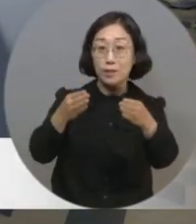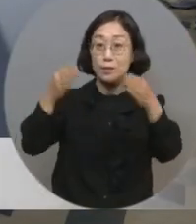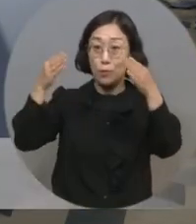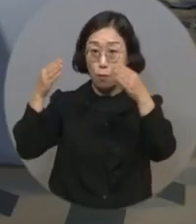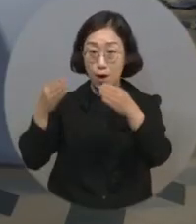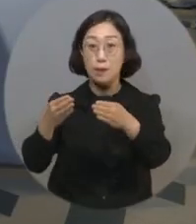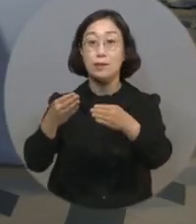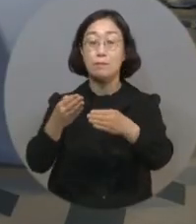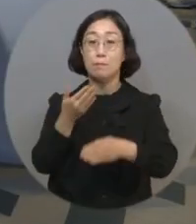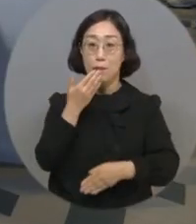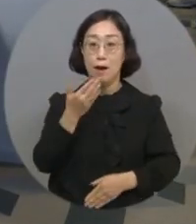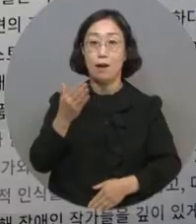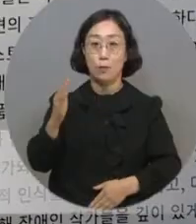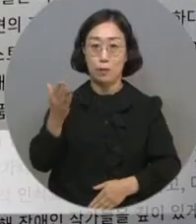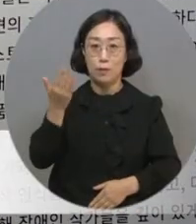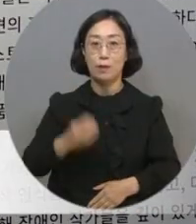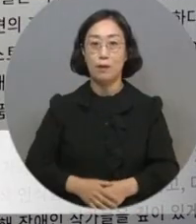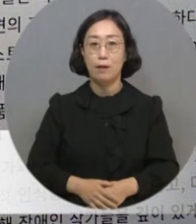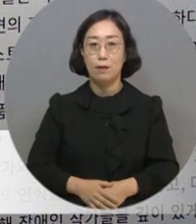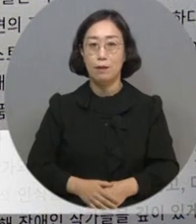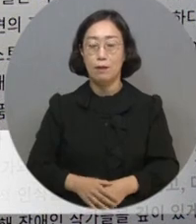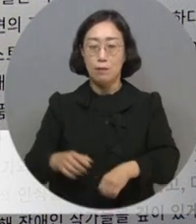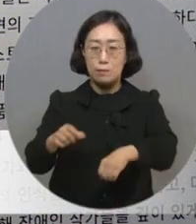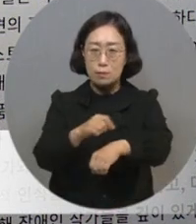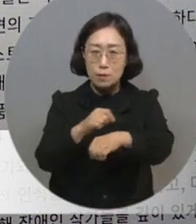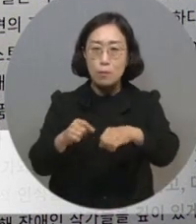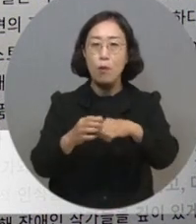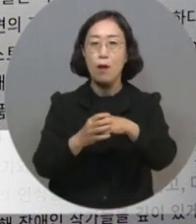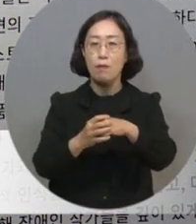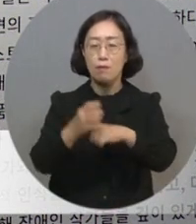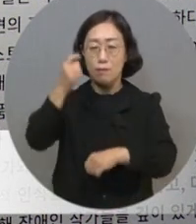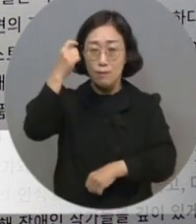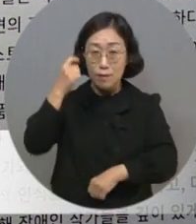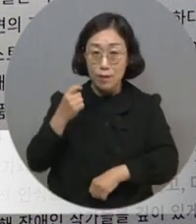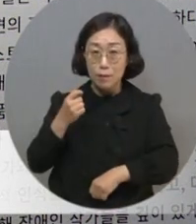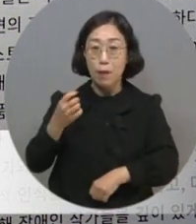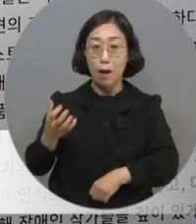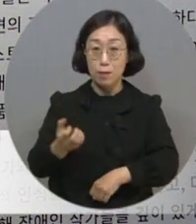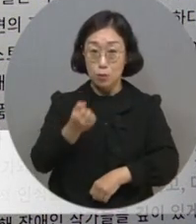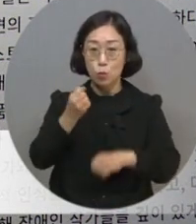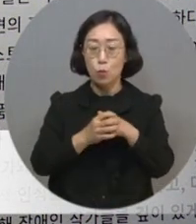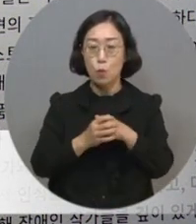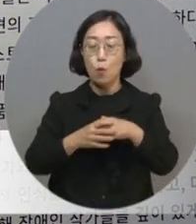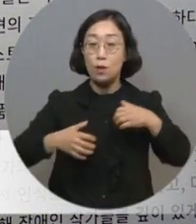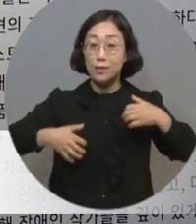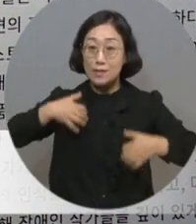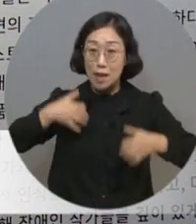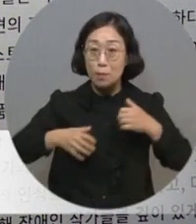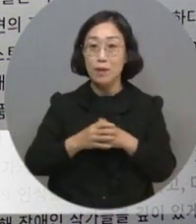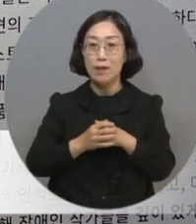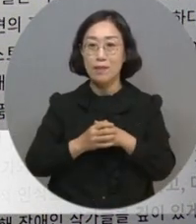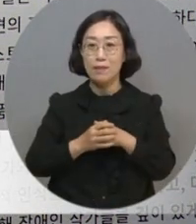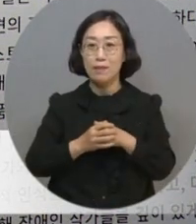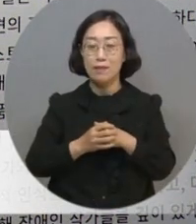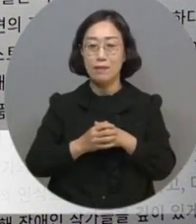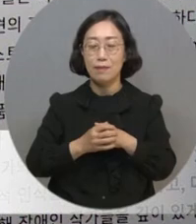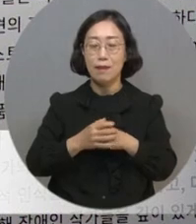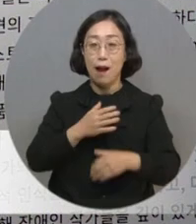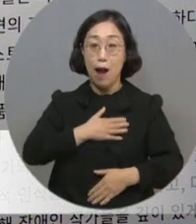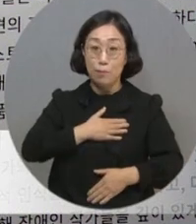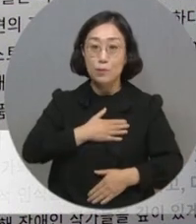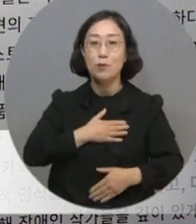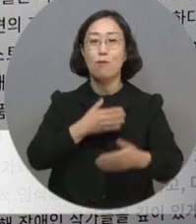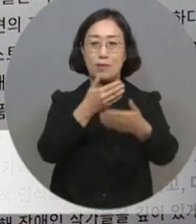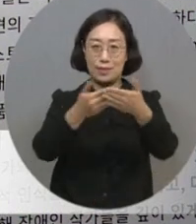관심을 받고 있습니다. 독자적인 시각 언어로 본인들의 재미있는 창작 세계를 표현한